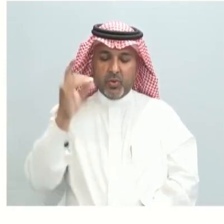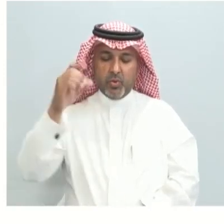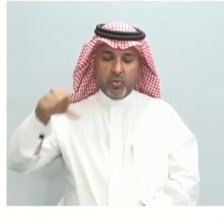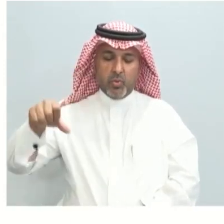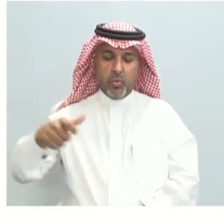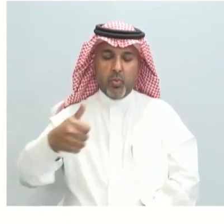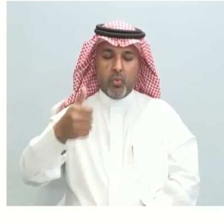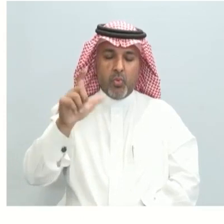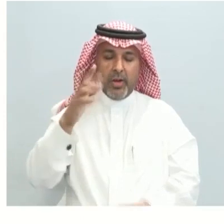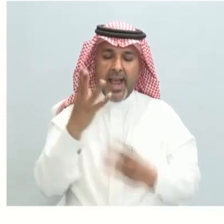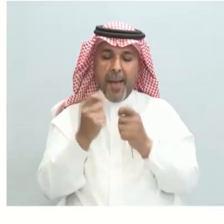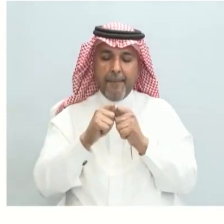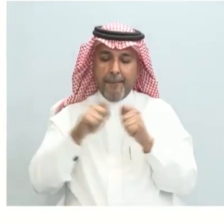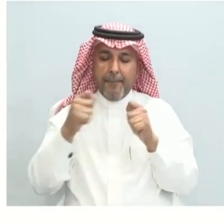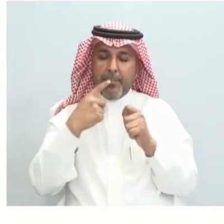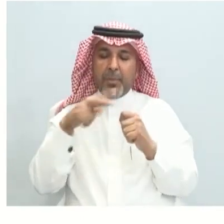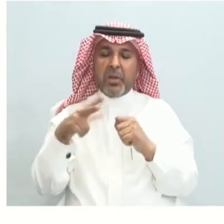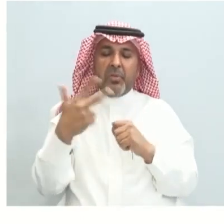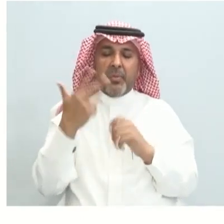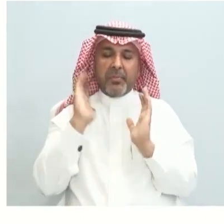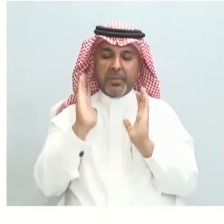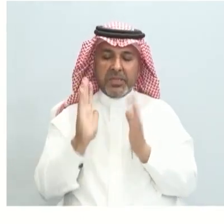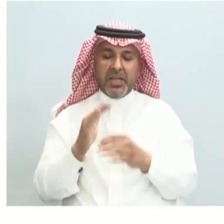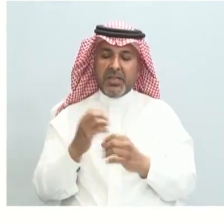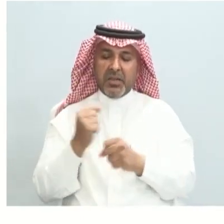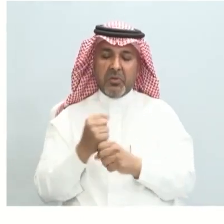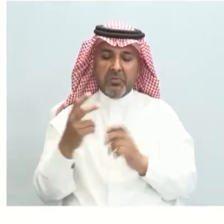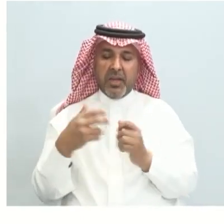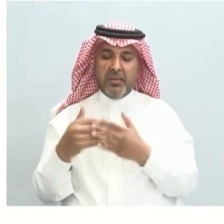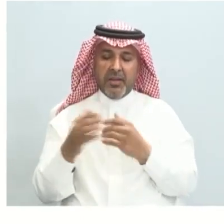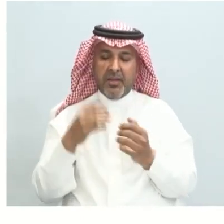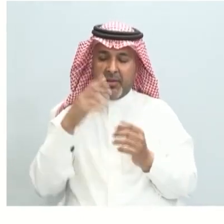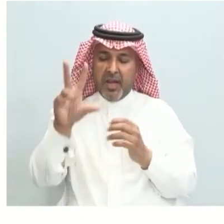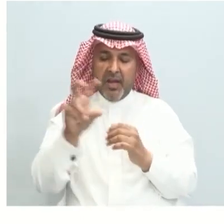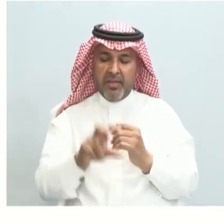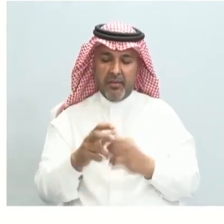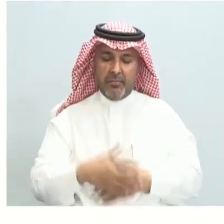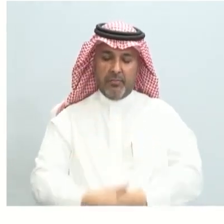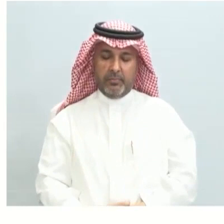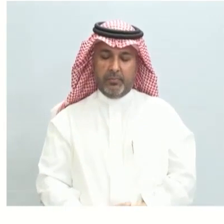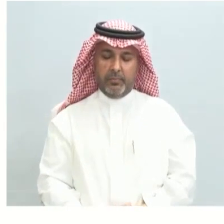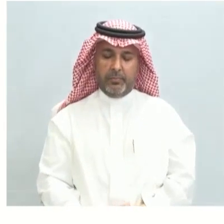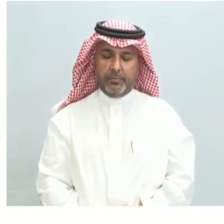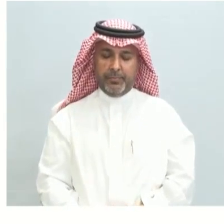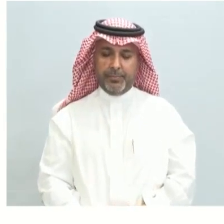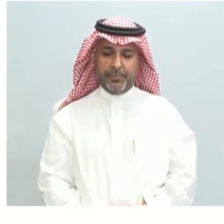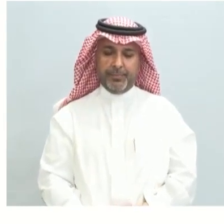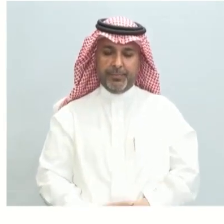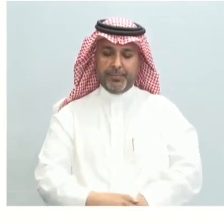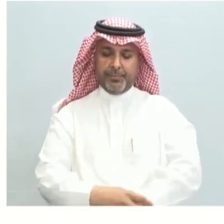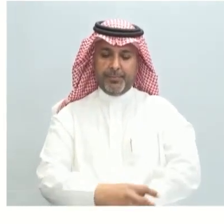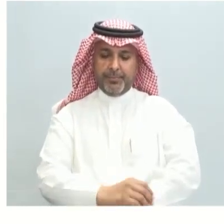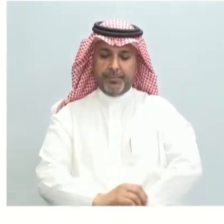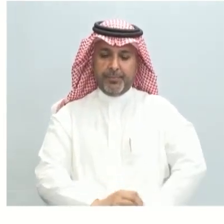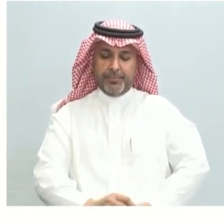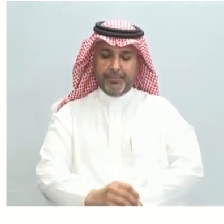فهو 180 درجة، لاحظ الثيتا ما معها شيء، فبالتالي طول الدورة حيكون 180 درجة تقسيم القيمة المطلقة لـ 1، يعني